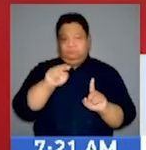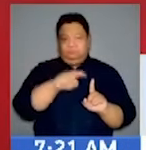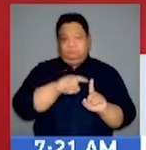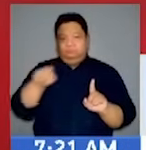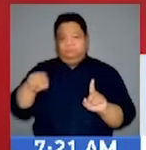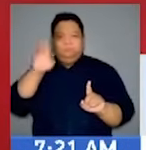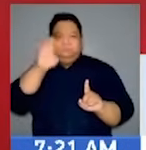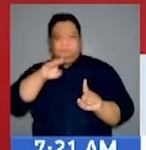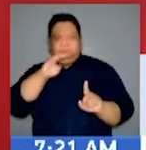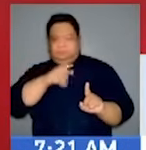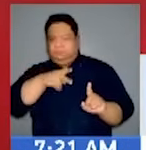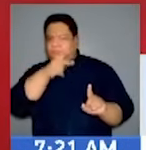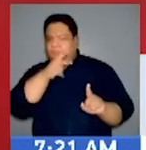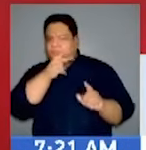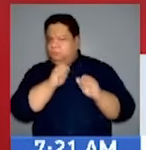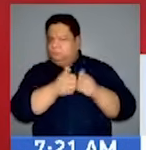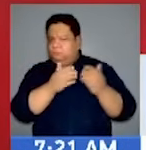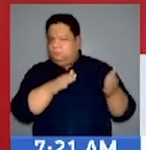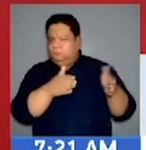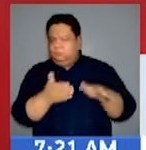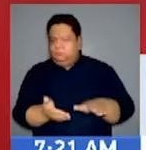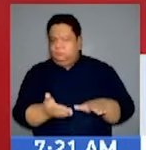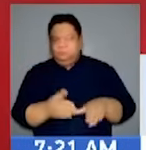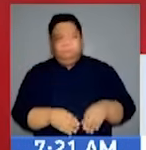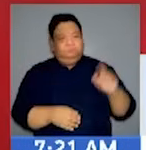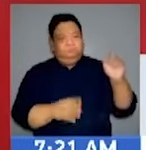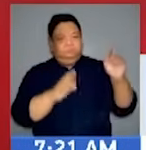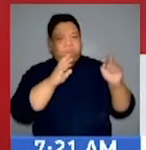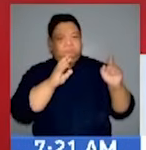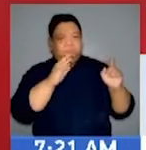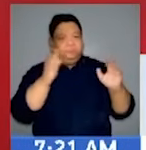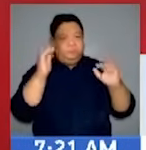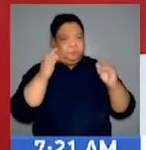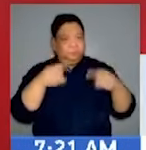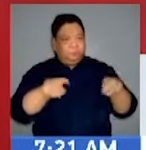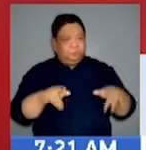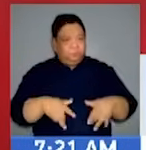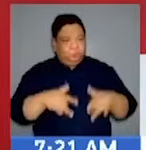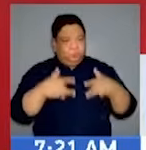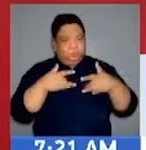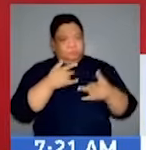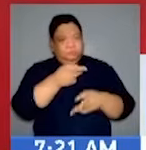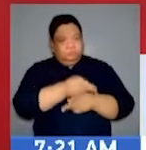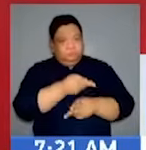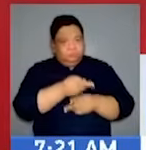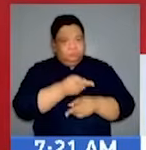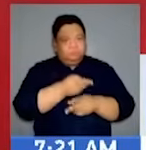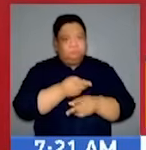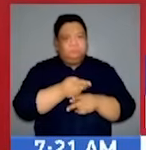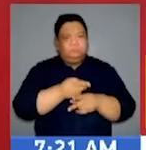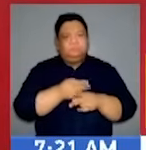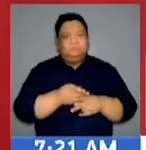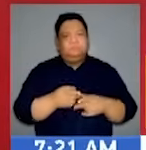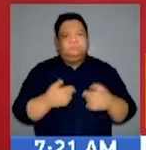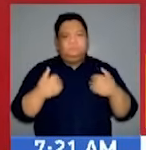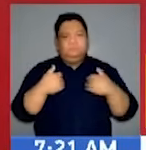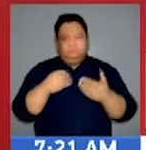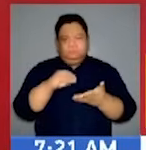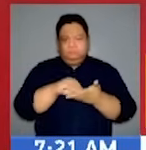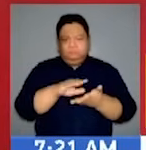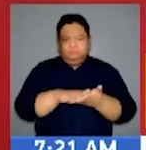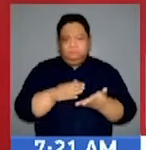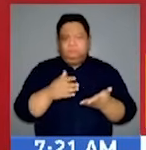petition para maalagaan siya nung buhay pa siya. Kasama dun sa guardianship petition, nag-request kami na kung pwede, kung